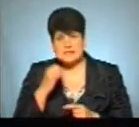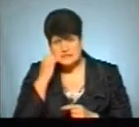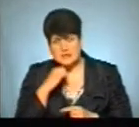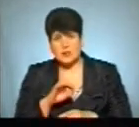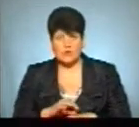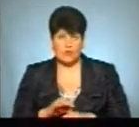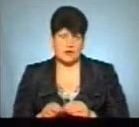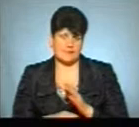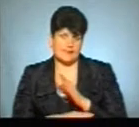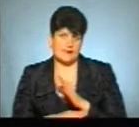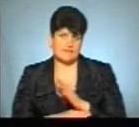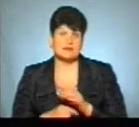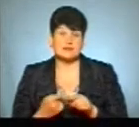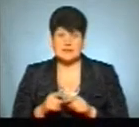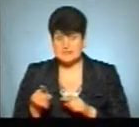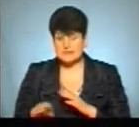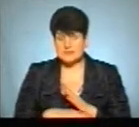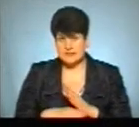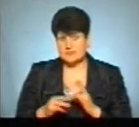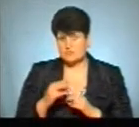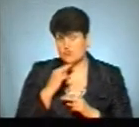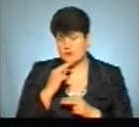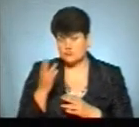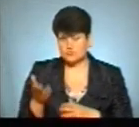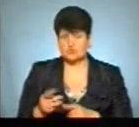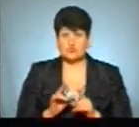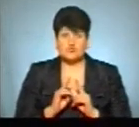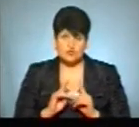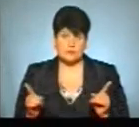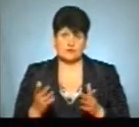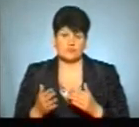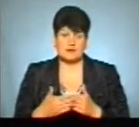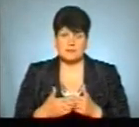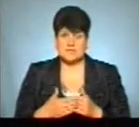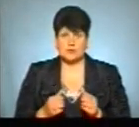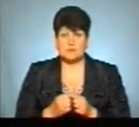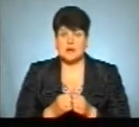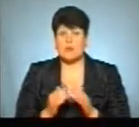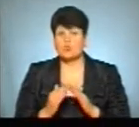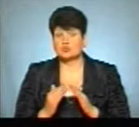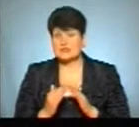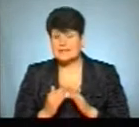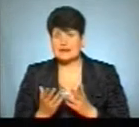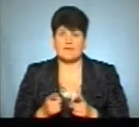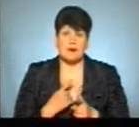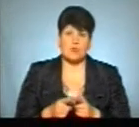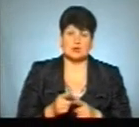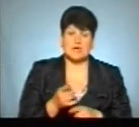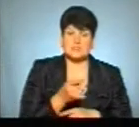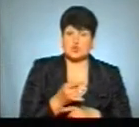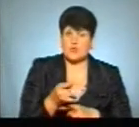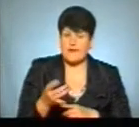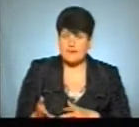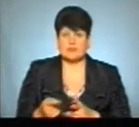хворі. І на такі дерева варто би звертати увагу, особливо, якщо вони близько біля будинків, або на стоянках, або навіть біля